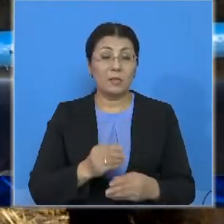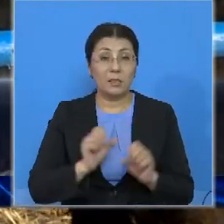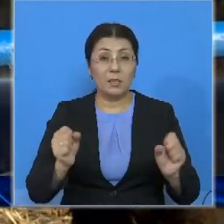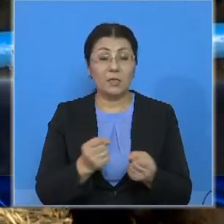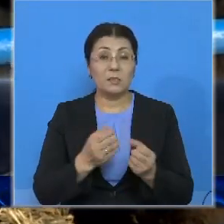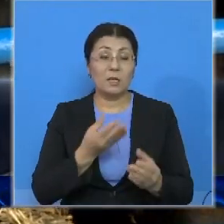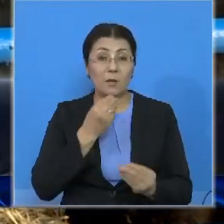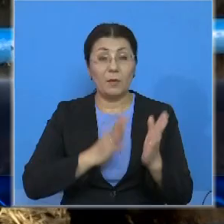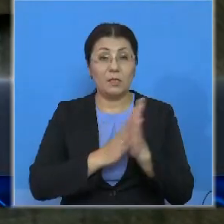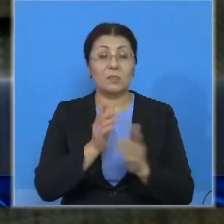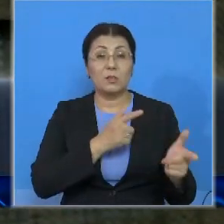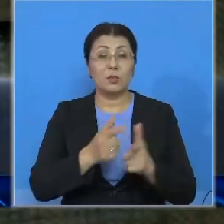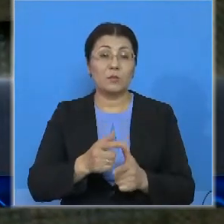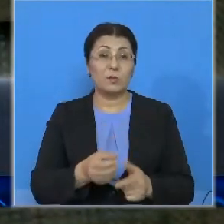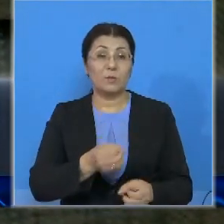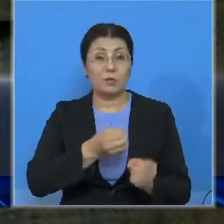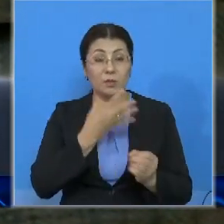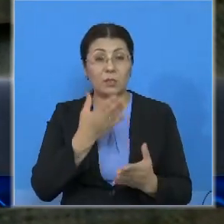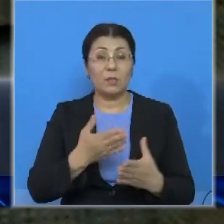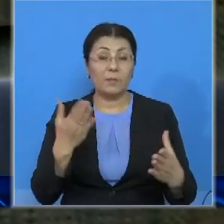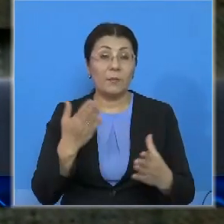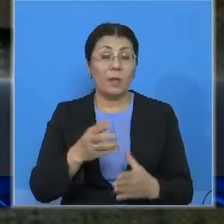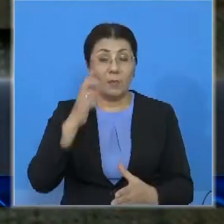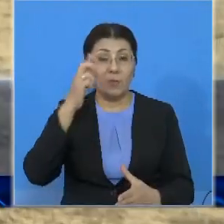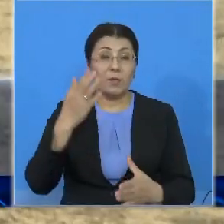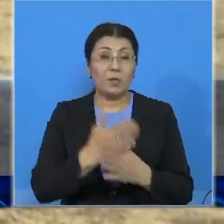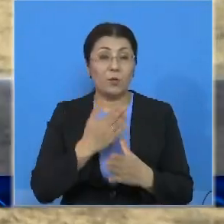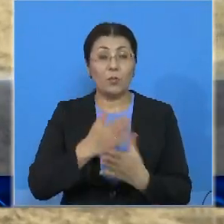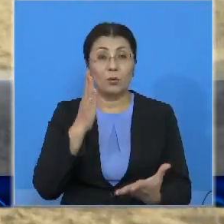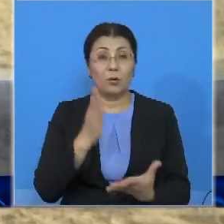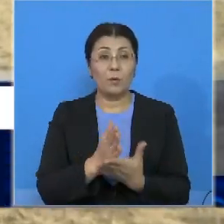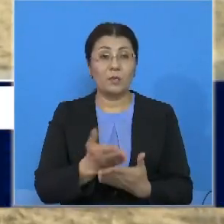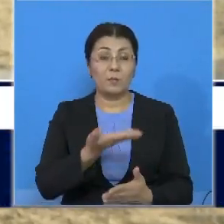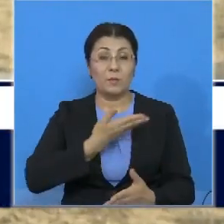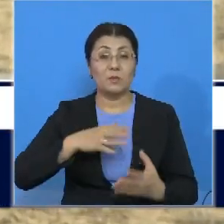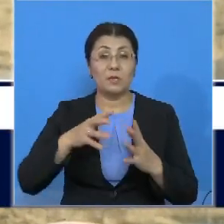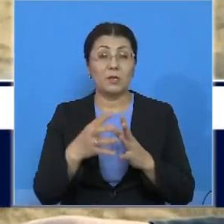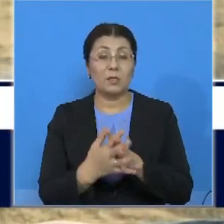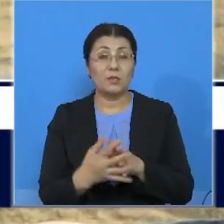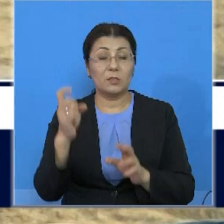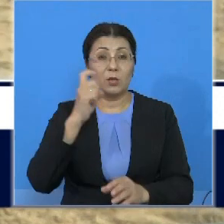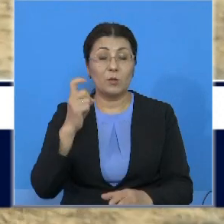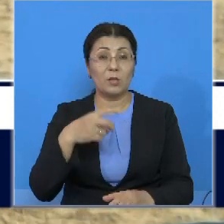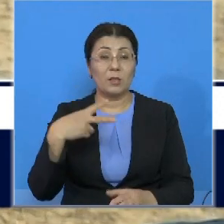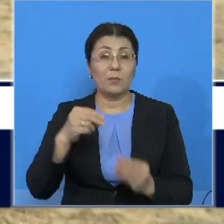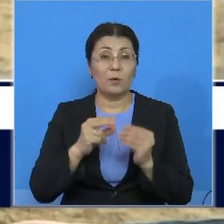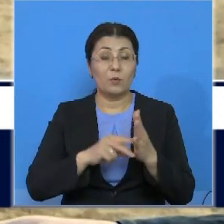да қарқынды. Шаруалар мемлекеттен қажетті қолдау барын айтады. Біздің шаруашылық 2018 жылы құрылды.